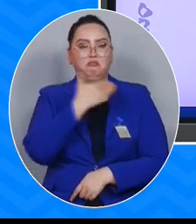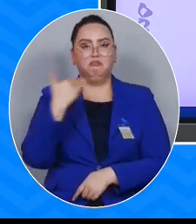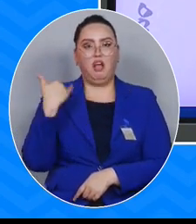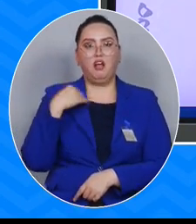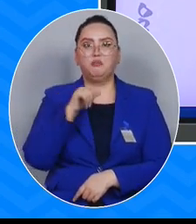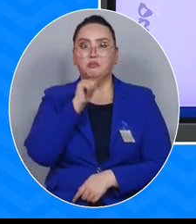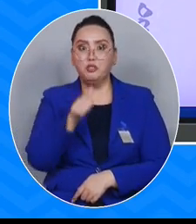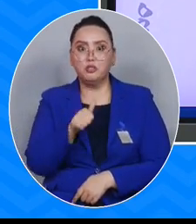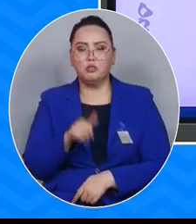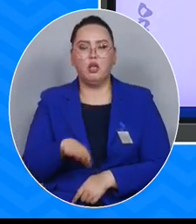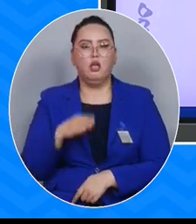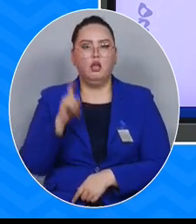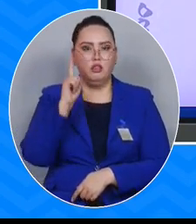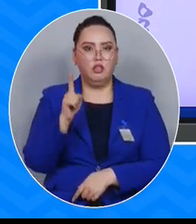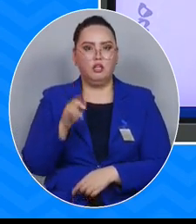эмгэээд